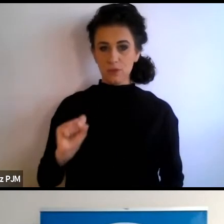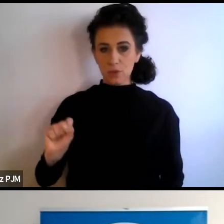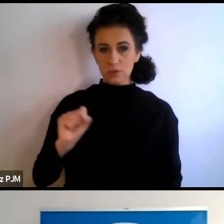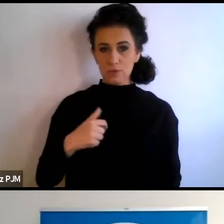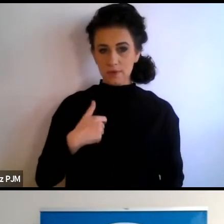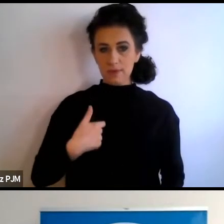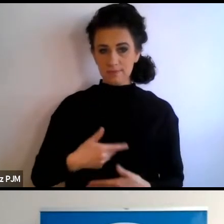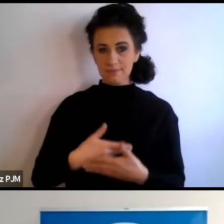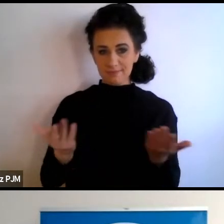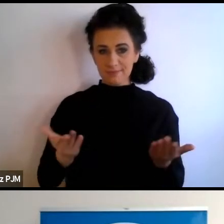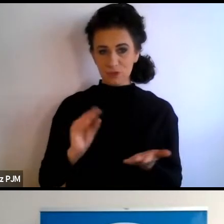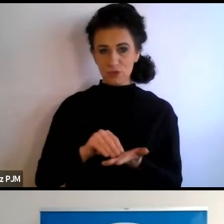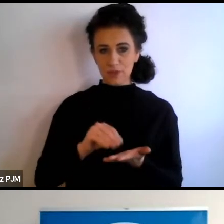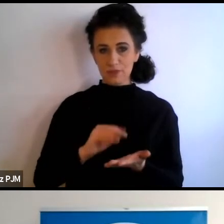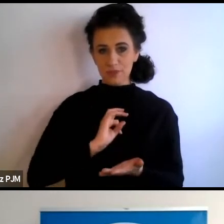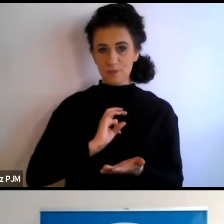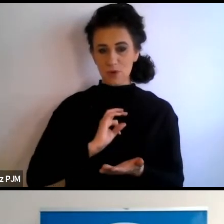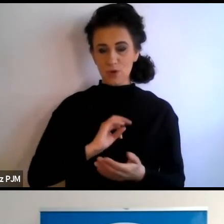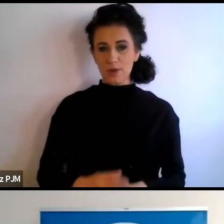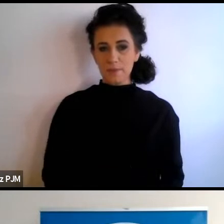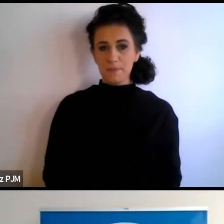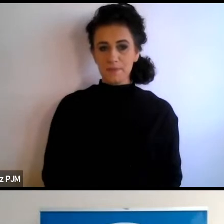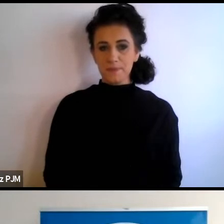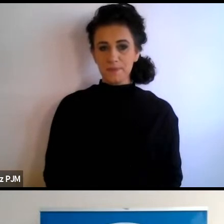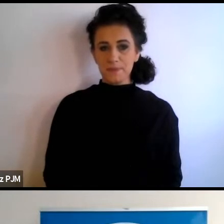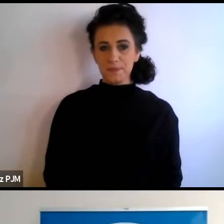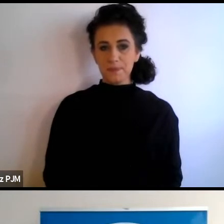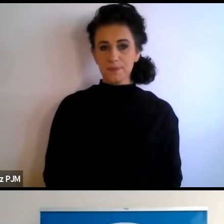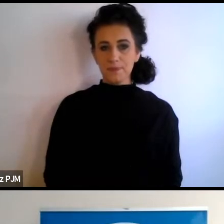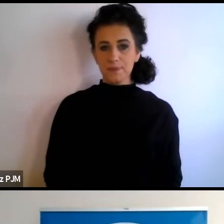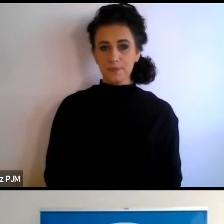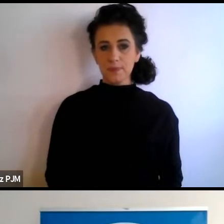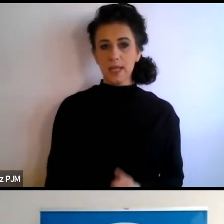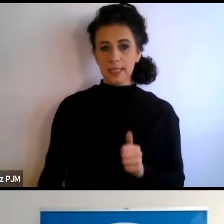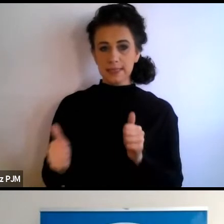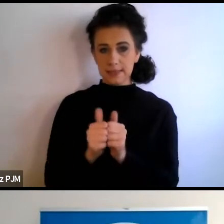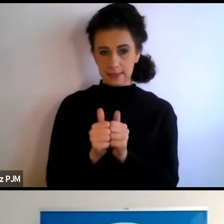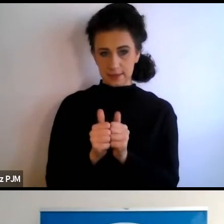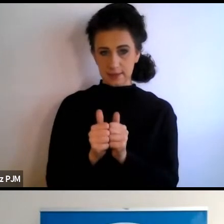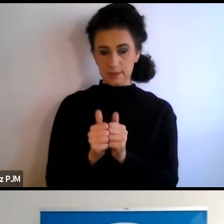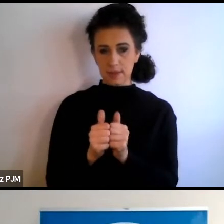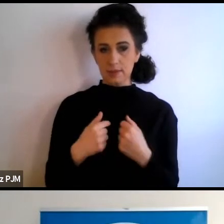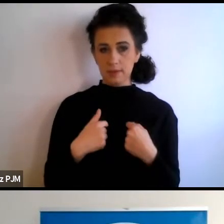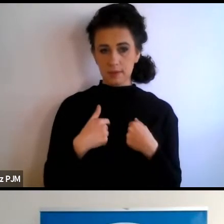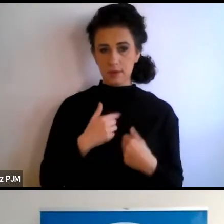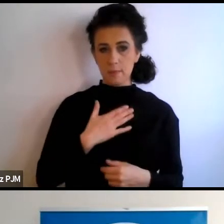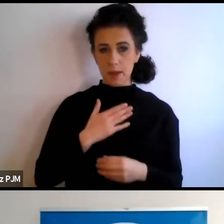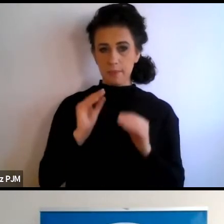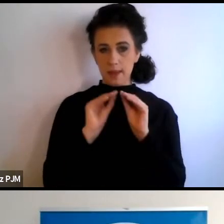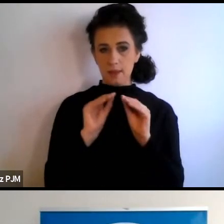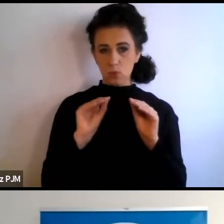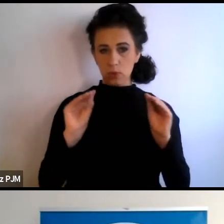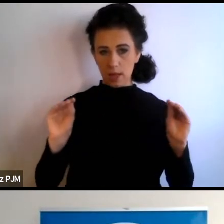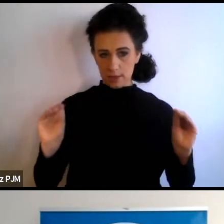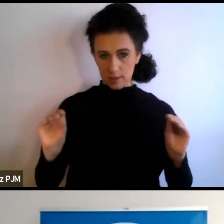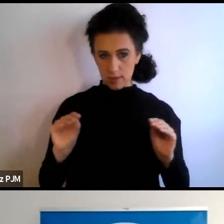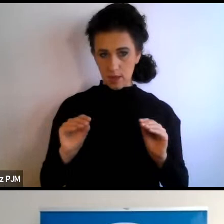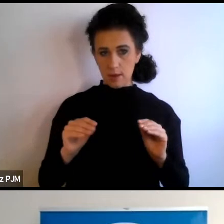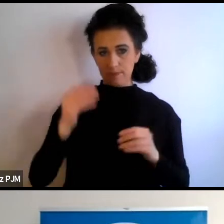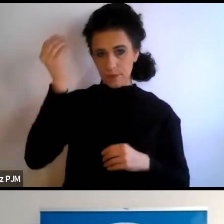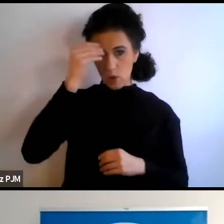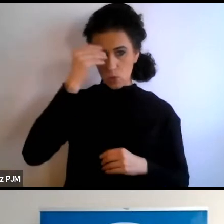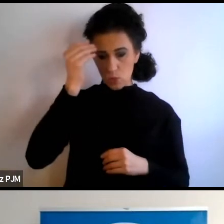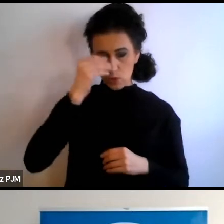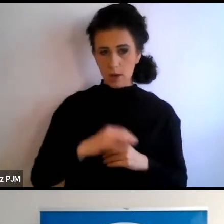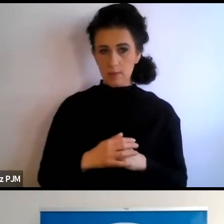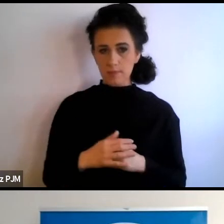nas to jest skonstruowane w ten sposób, że jeśli mamy asystenta edukacyjnego, to on najczęściej się rekrutuje właśnie